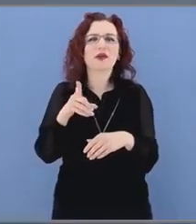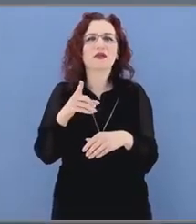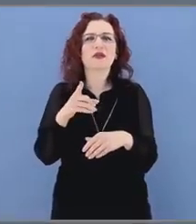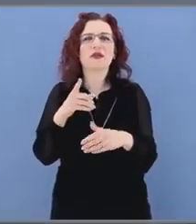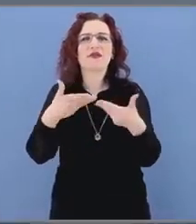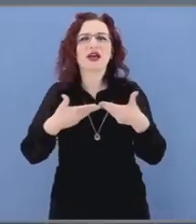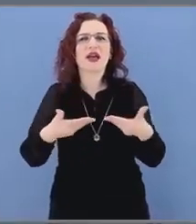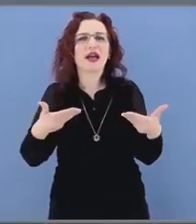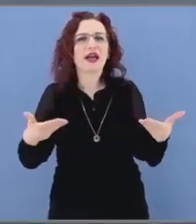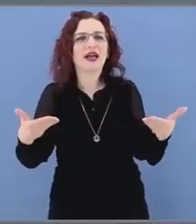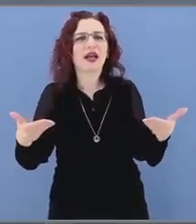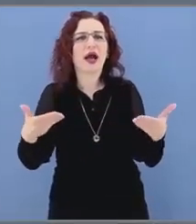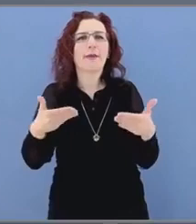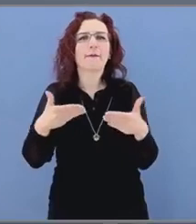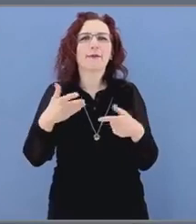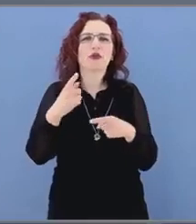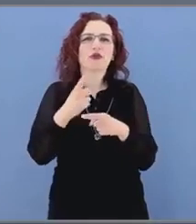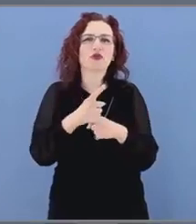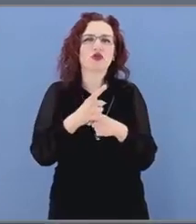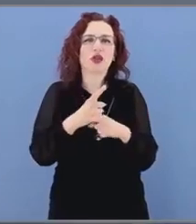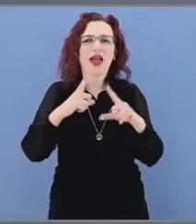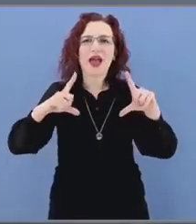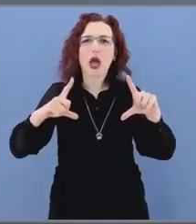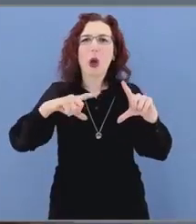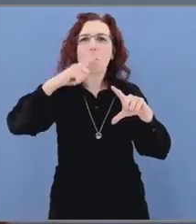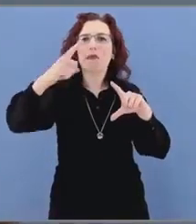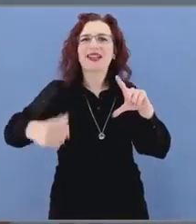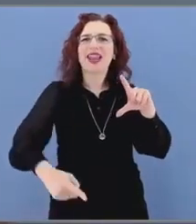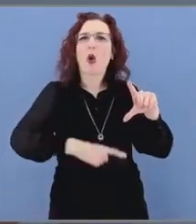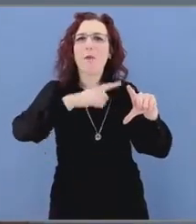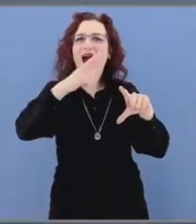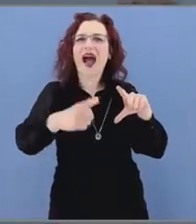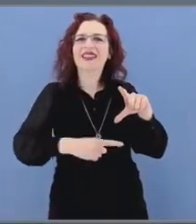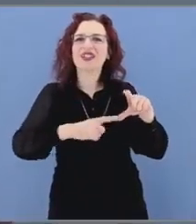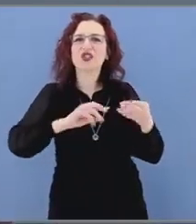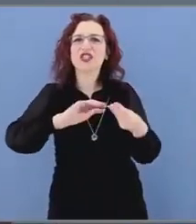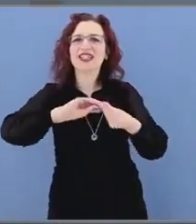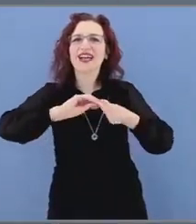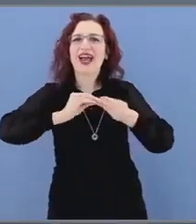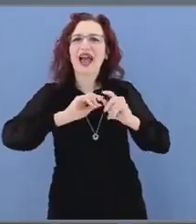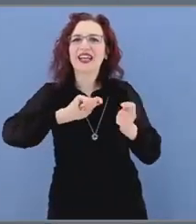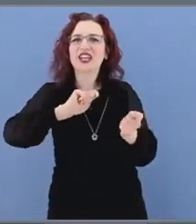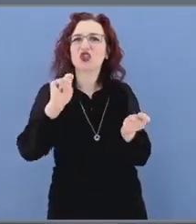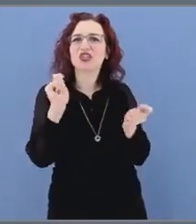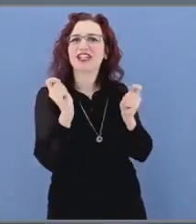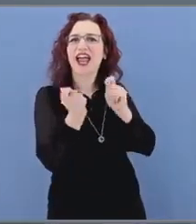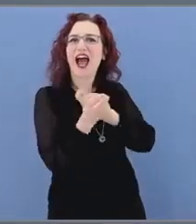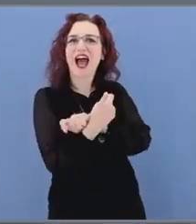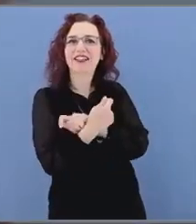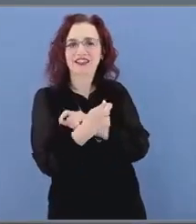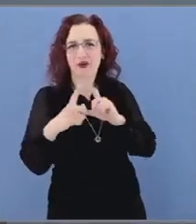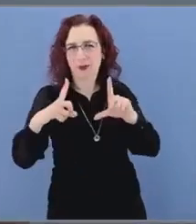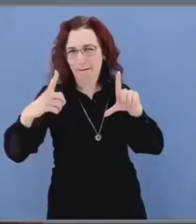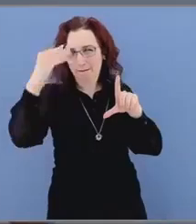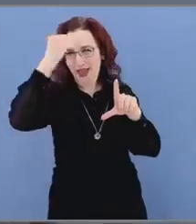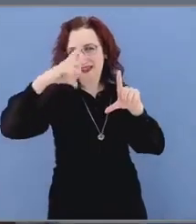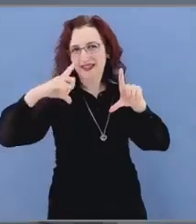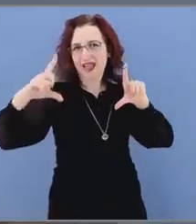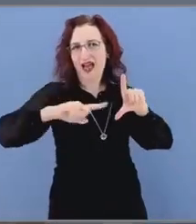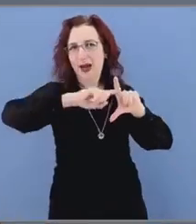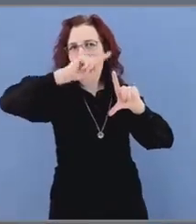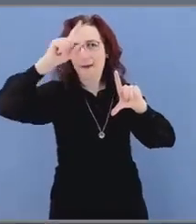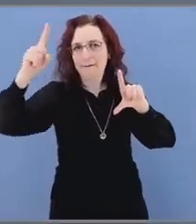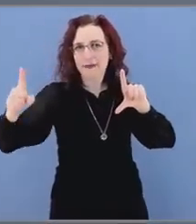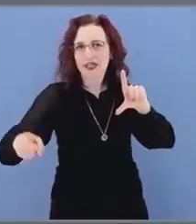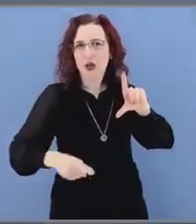riciclato dai pneumatici, è un'innovazione tecnologica incredibile. Immaginate che dal pneumatico possiamo fare l'intaso del campo, ma anche le